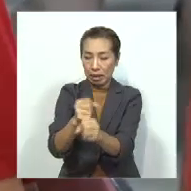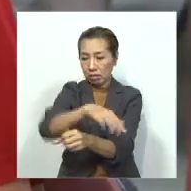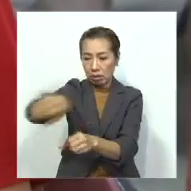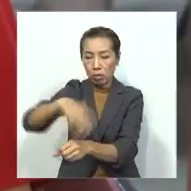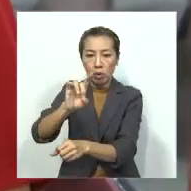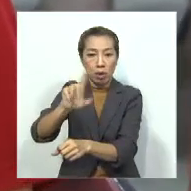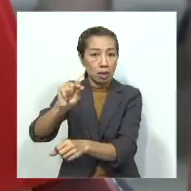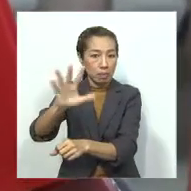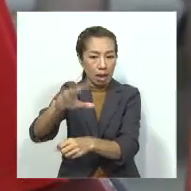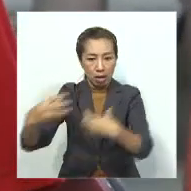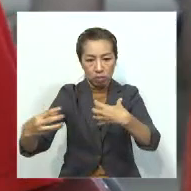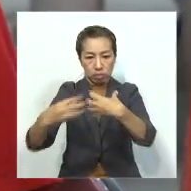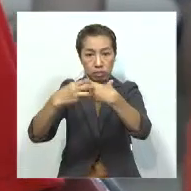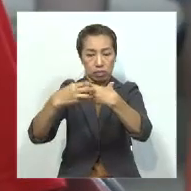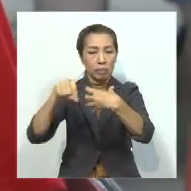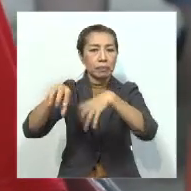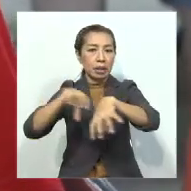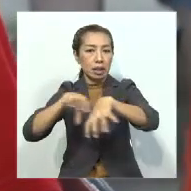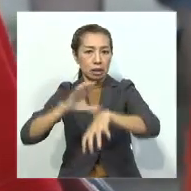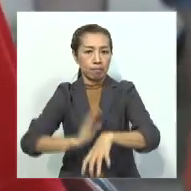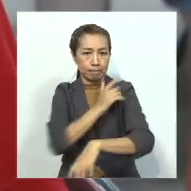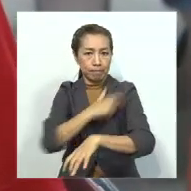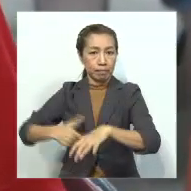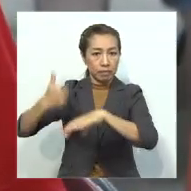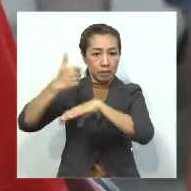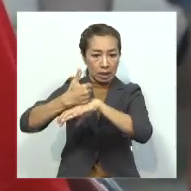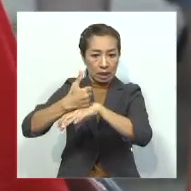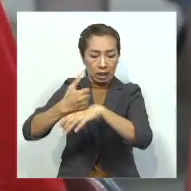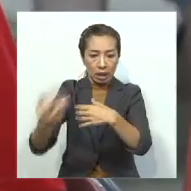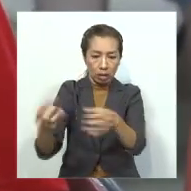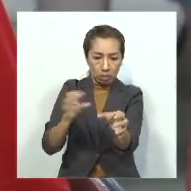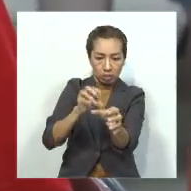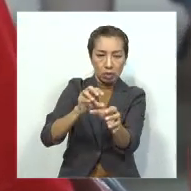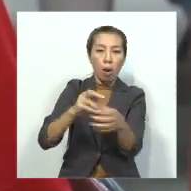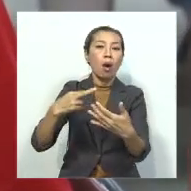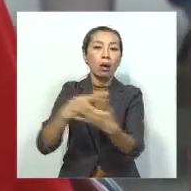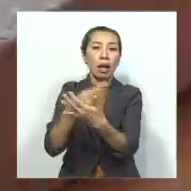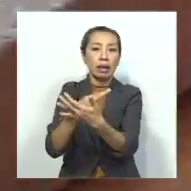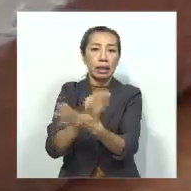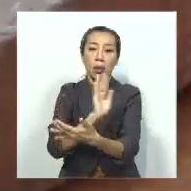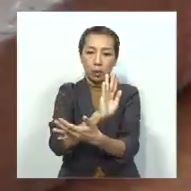มีตราสัญลักษณ์พระราชพิธีบรมราชาภิเษกอีกด้านหนึ่งเป็นตราประจำจังหวัด